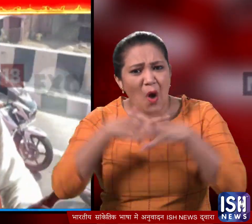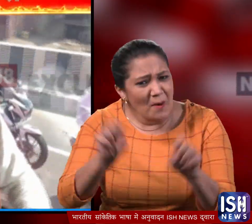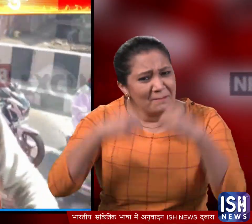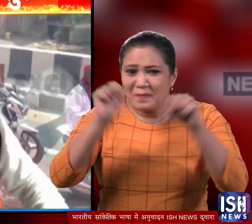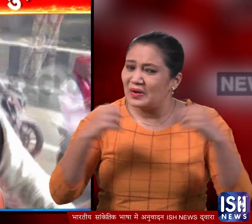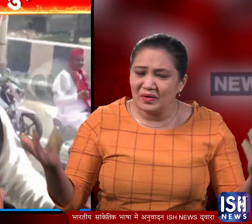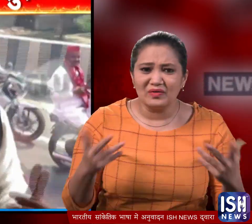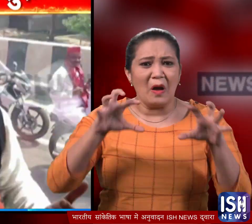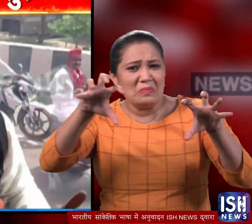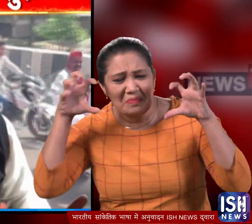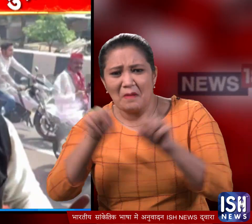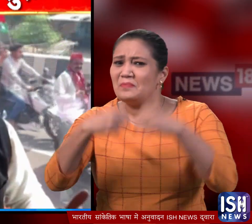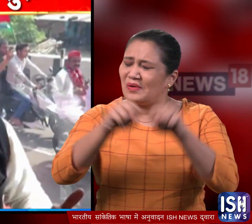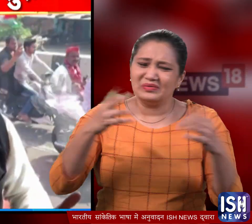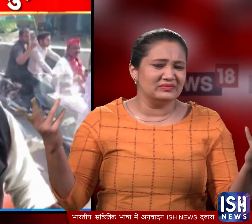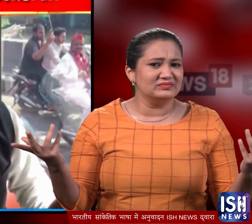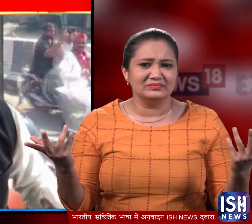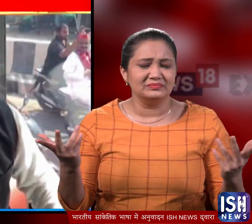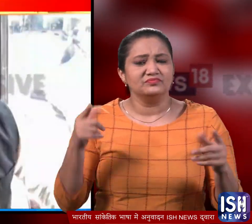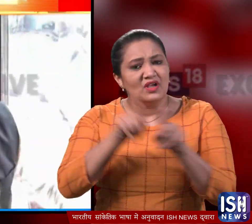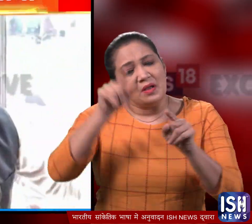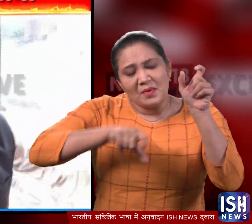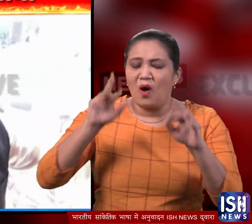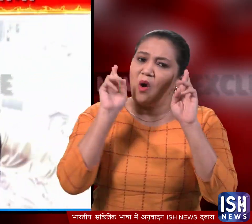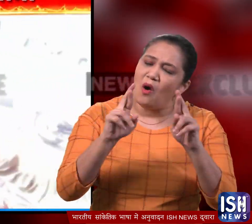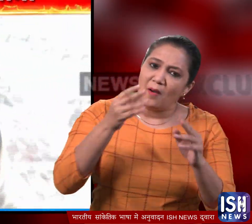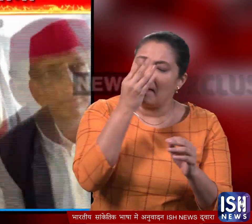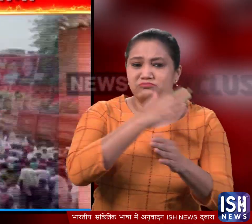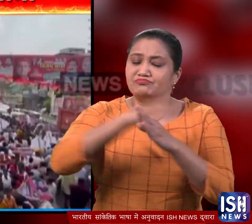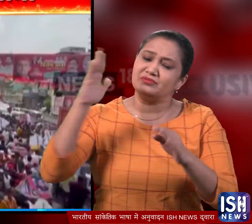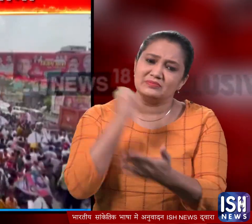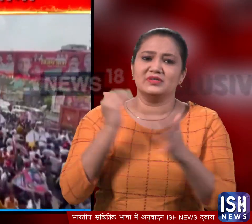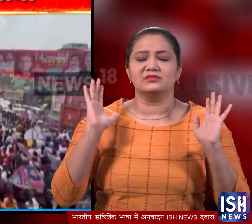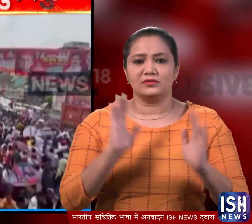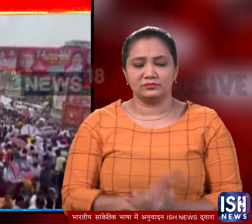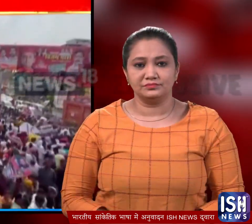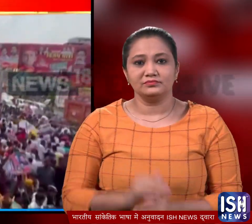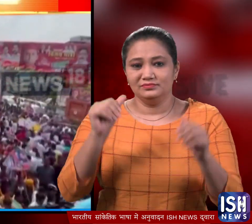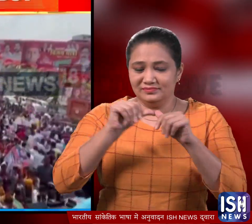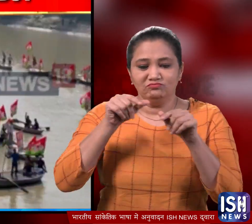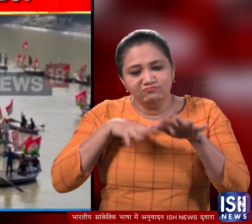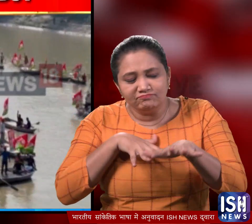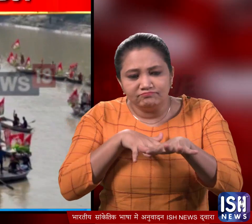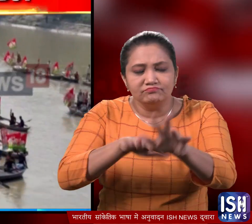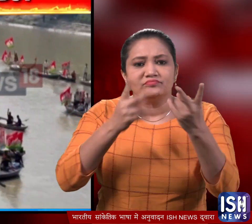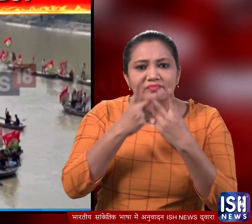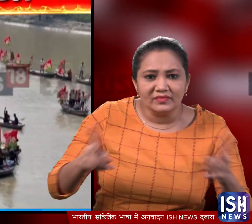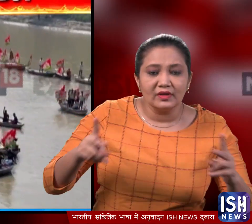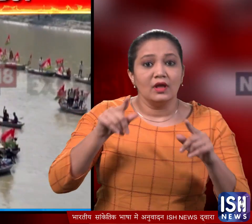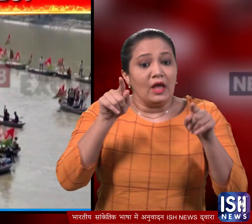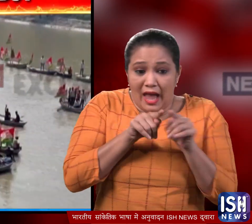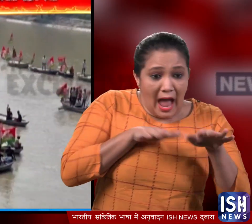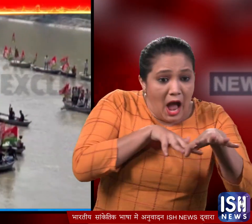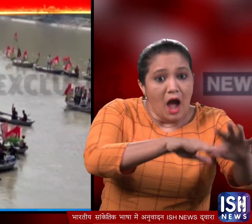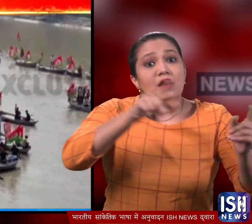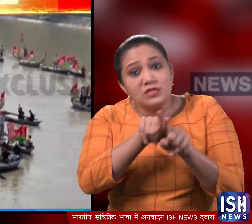थी, संविधान कुचलने की तैयारी है, इसलिए जनता भारतीय जनता पार्टी का सफाई करेगी। अखिलेश सड़कों से निकले तो कई कार्यकर्ताओं ने रंग जमाने के लिए